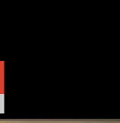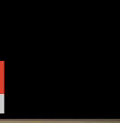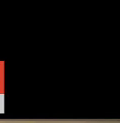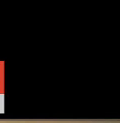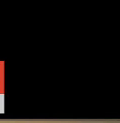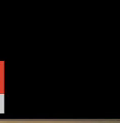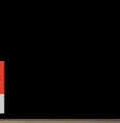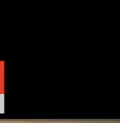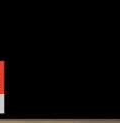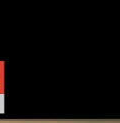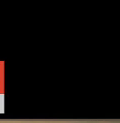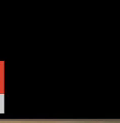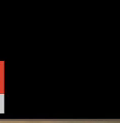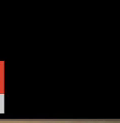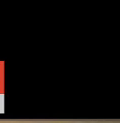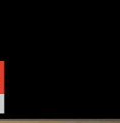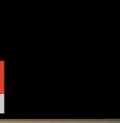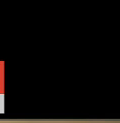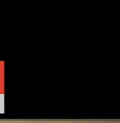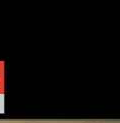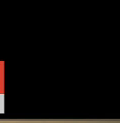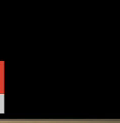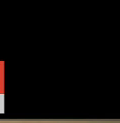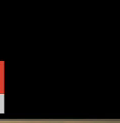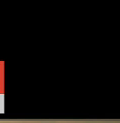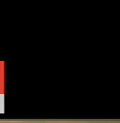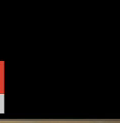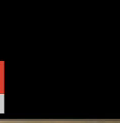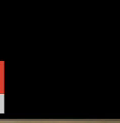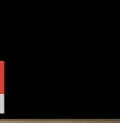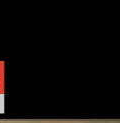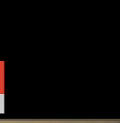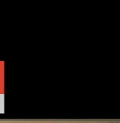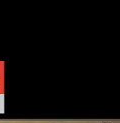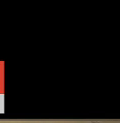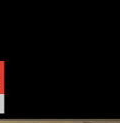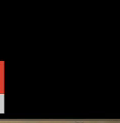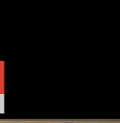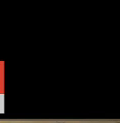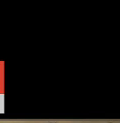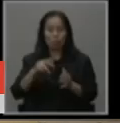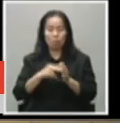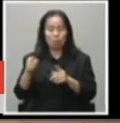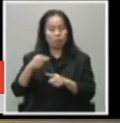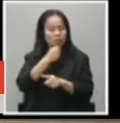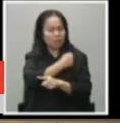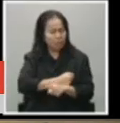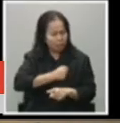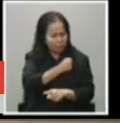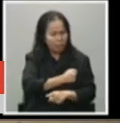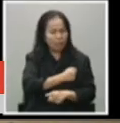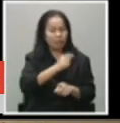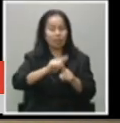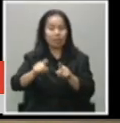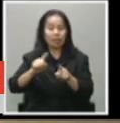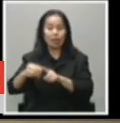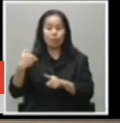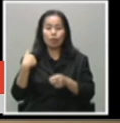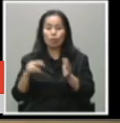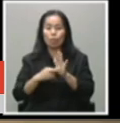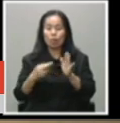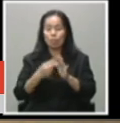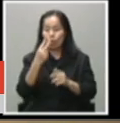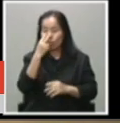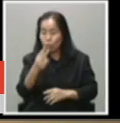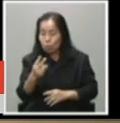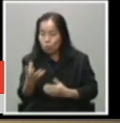จเขามาใส่ใจเราไม่ได้รับรู้ถึงความรู้สึกของผู้สูญเสียไม่มีความเห็นอกเห็นใจในความทุกข์ร้อนของครอบครัว